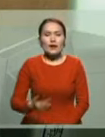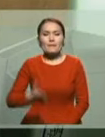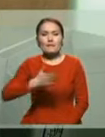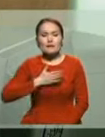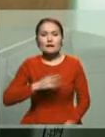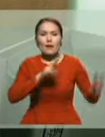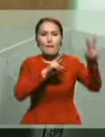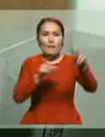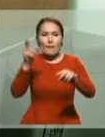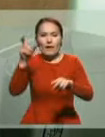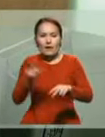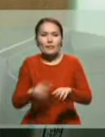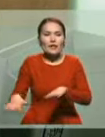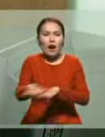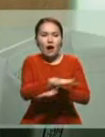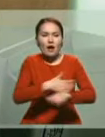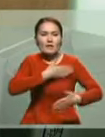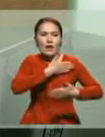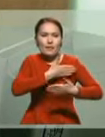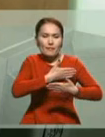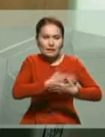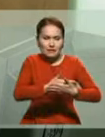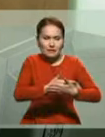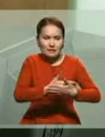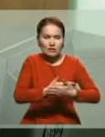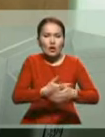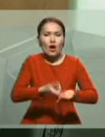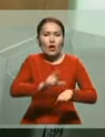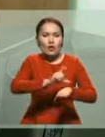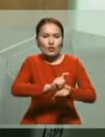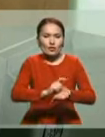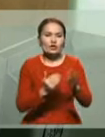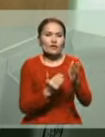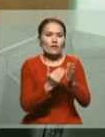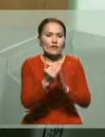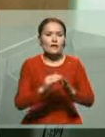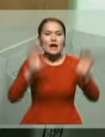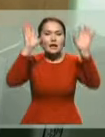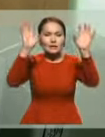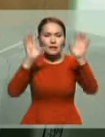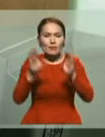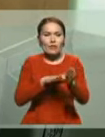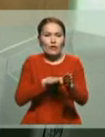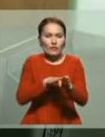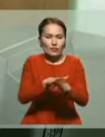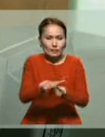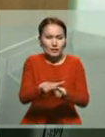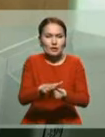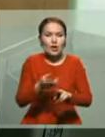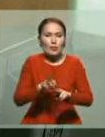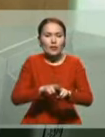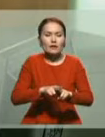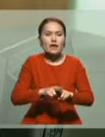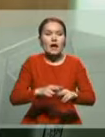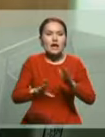Біздің байқаушыларымыз халықтың белсенділігі өте жоғары екенін және сайлаудың заңға сай өтіп жатқанын айтуда. Бұл сайлау